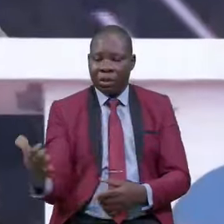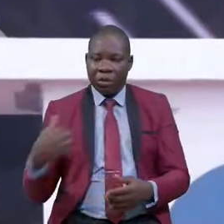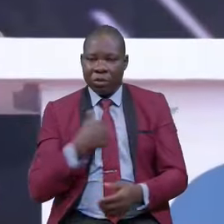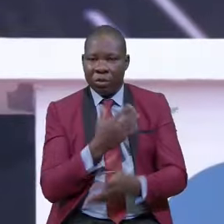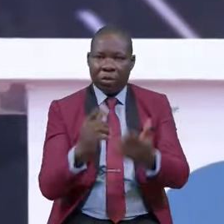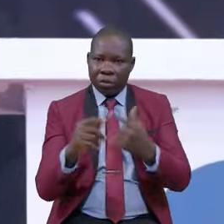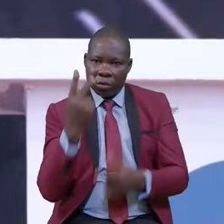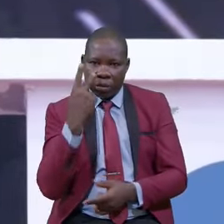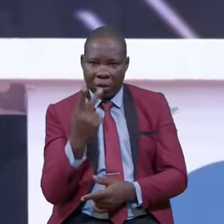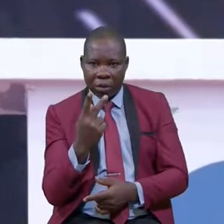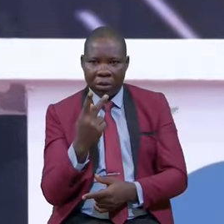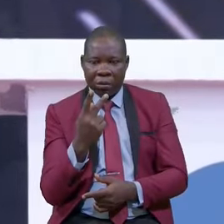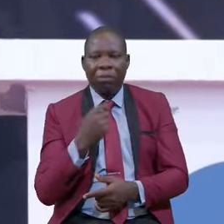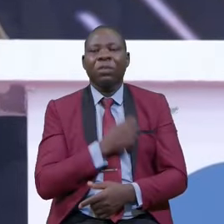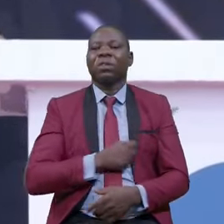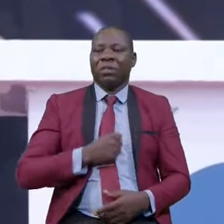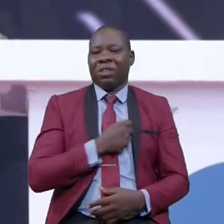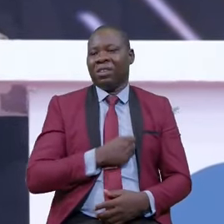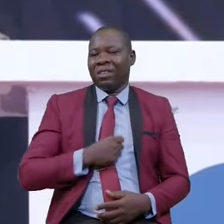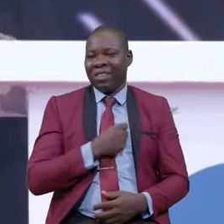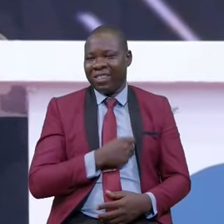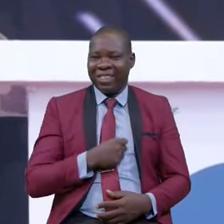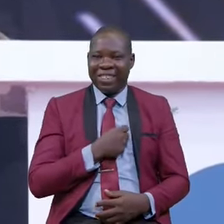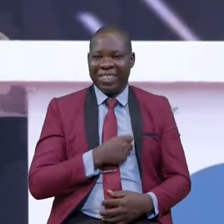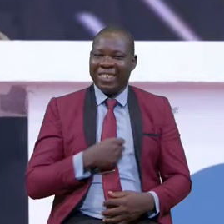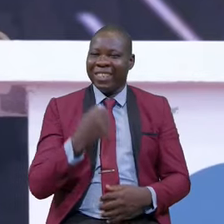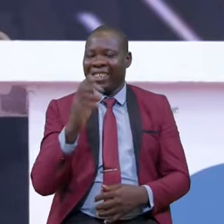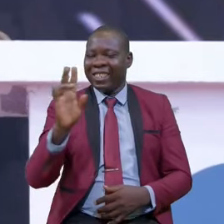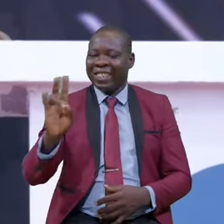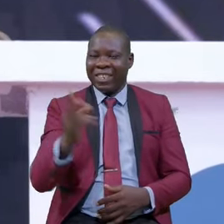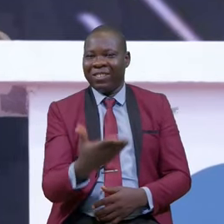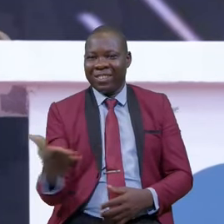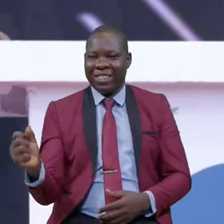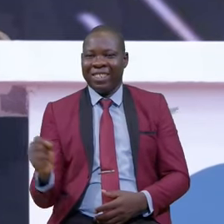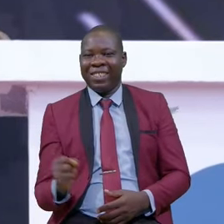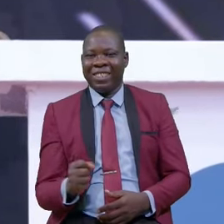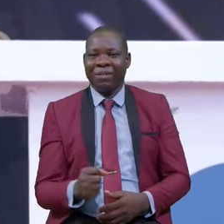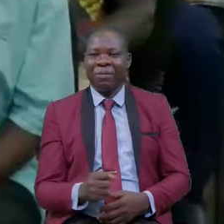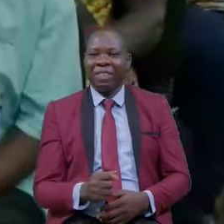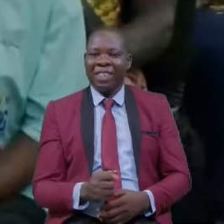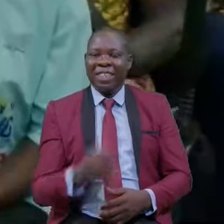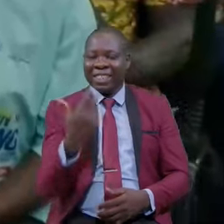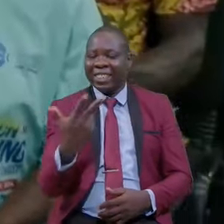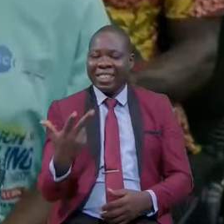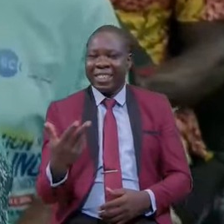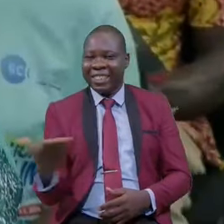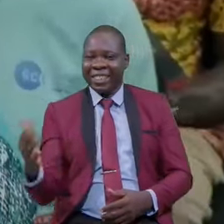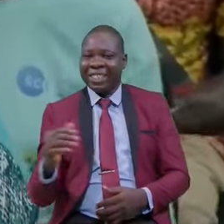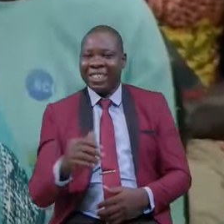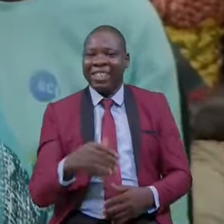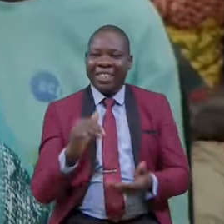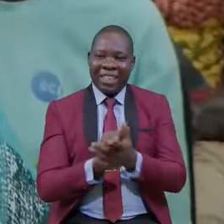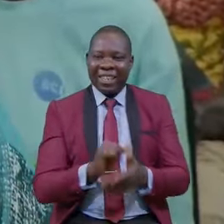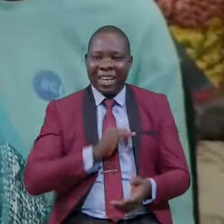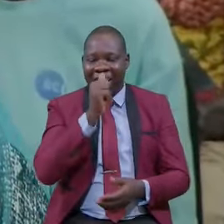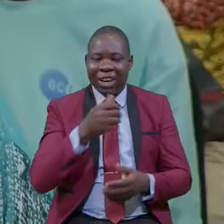number. Seven. Sept choses. Three things that what I'm used to. Je suis habitué à trois